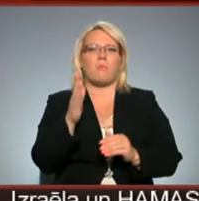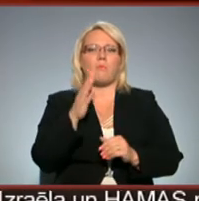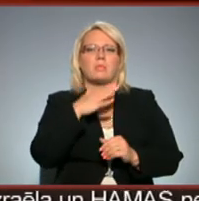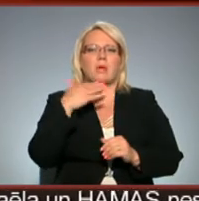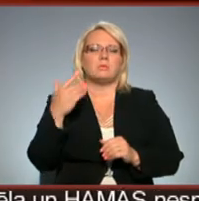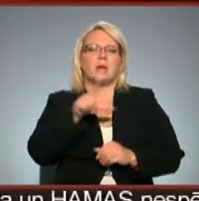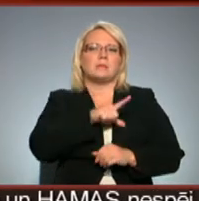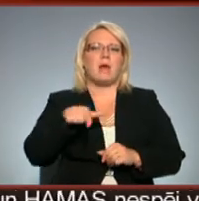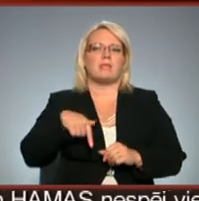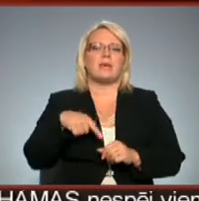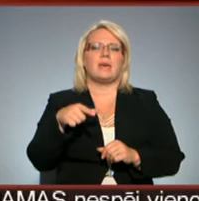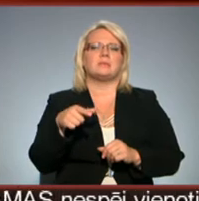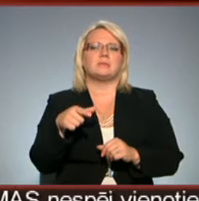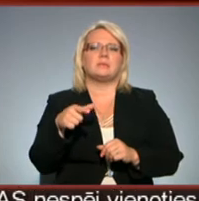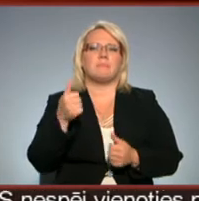daudzās Latvijas